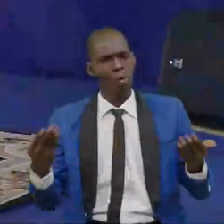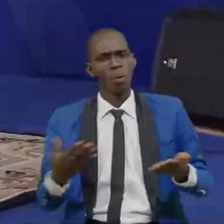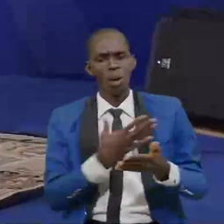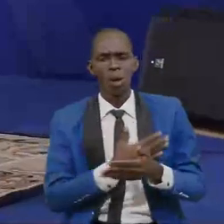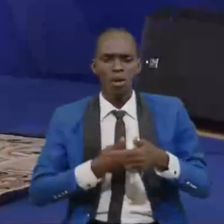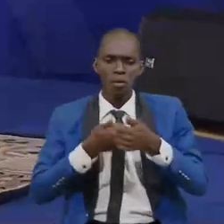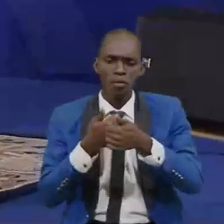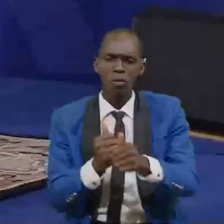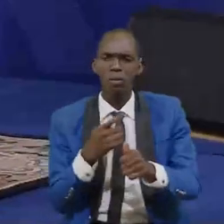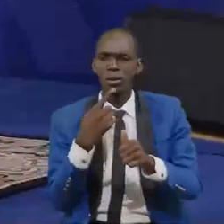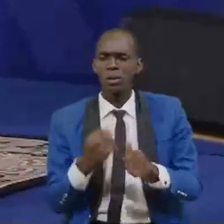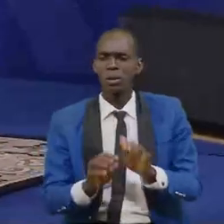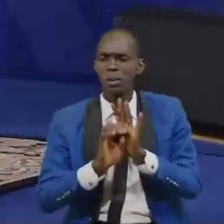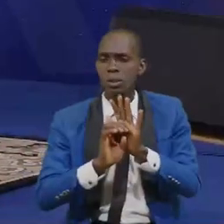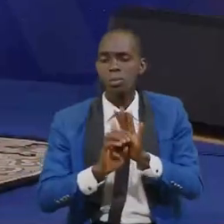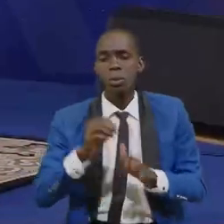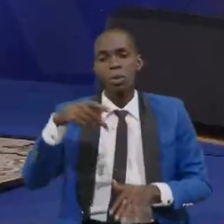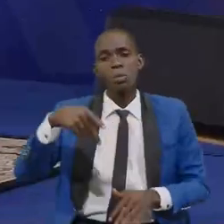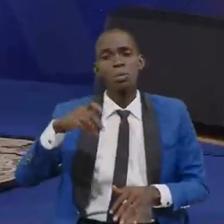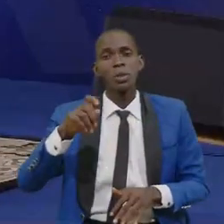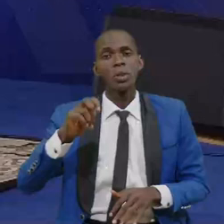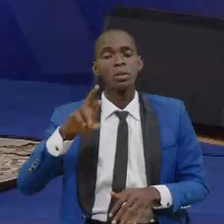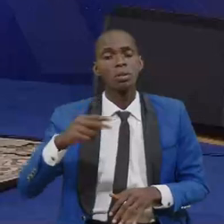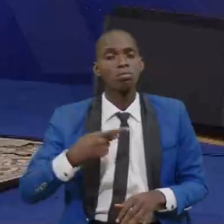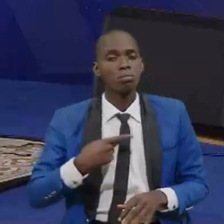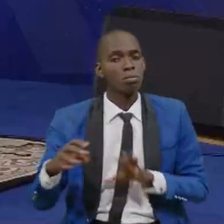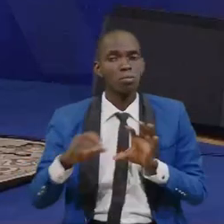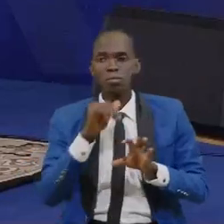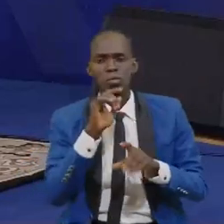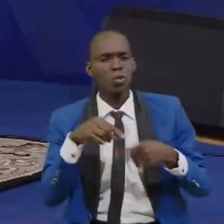su le modèle. Pierre n'est pas allé